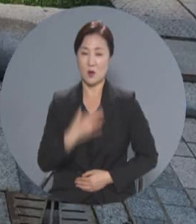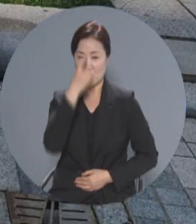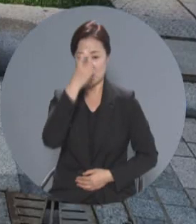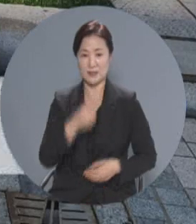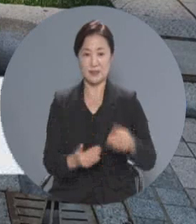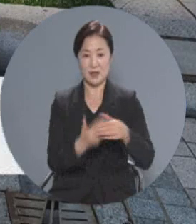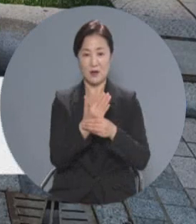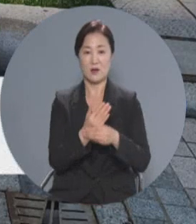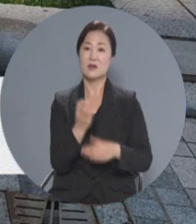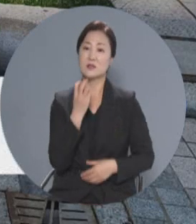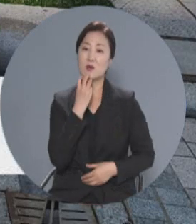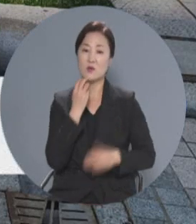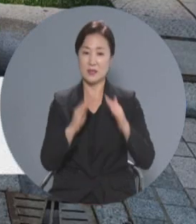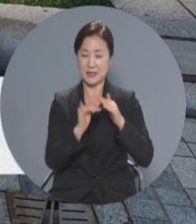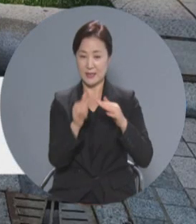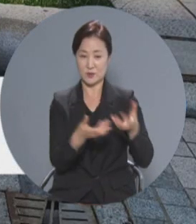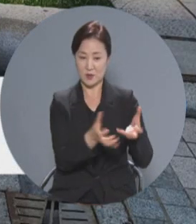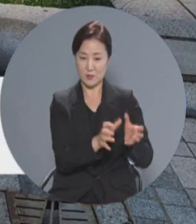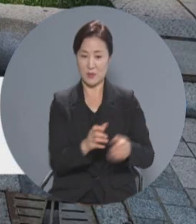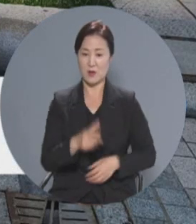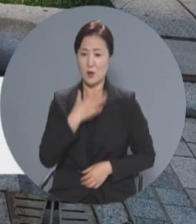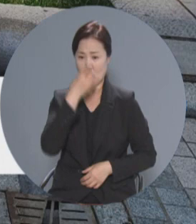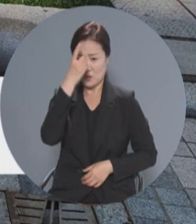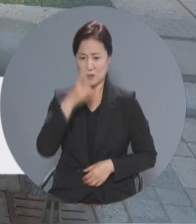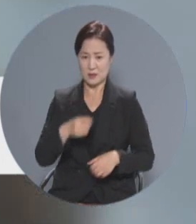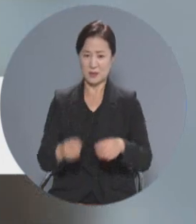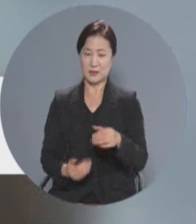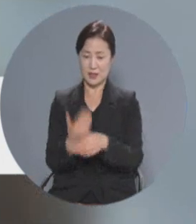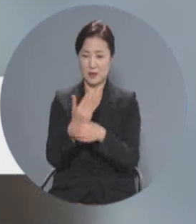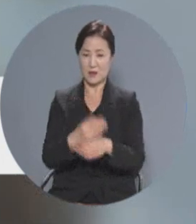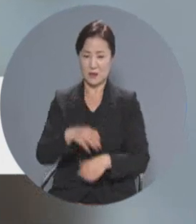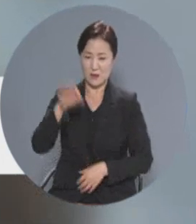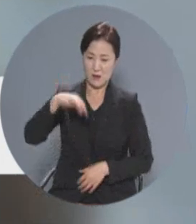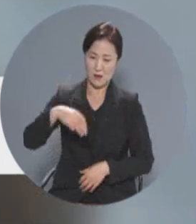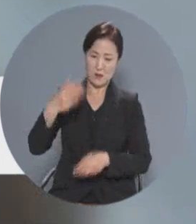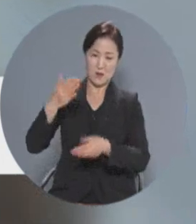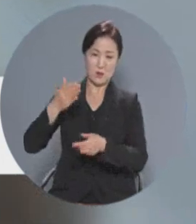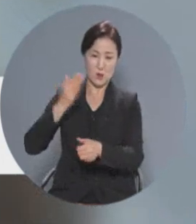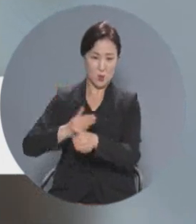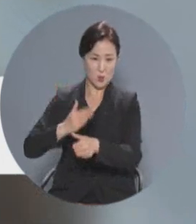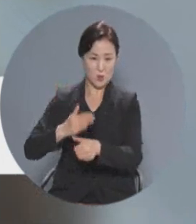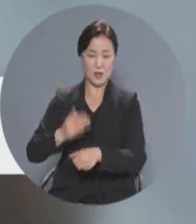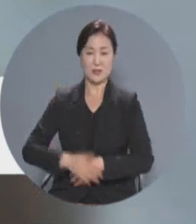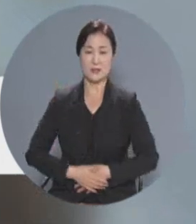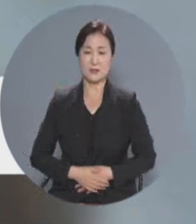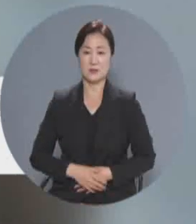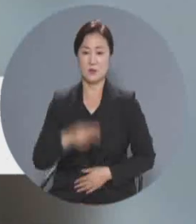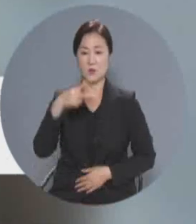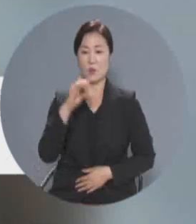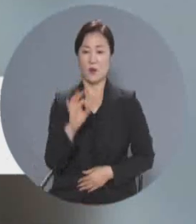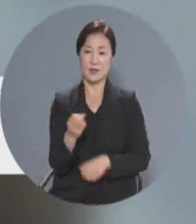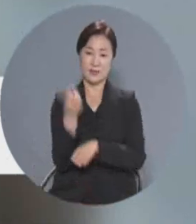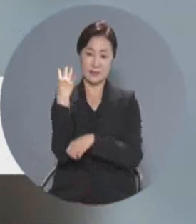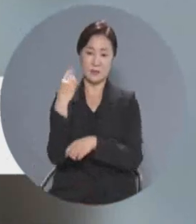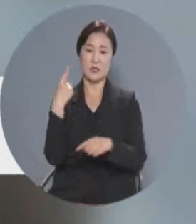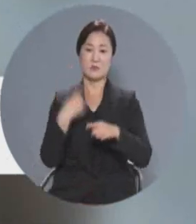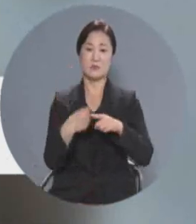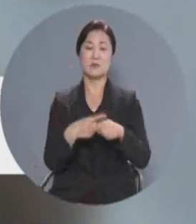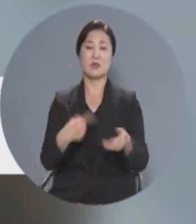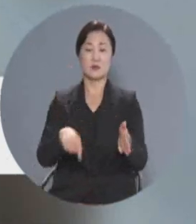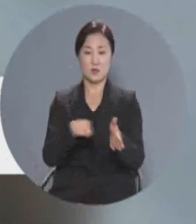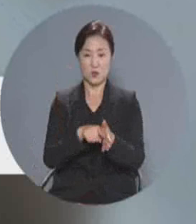여순사건 서울유족회가 여순사건을 폄하하는 내용의 칼럼을 실은 동아일보사를 규탄하기 위해 오늘부터 1인 시위에